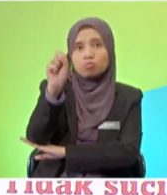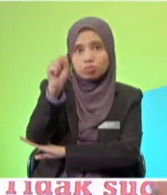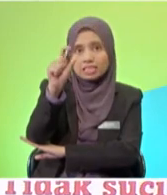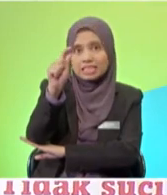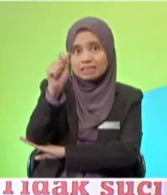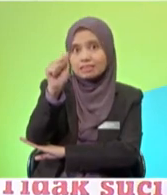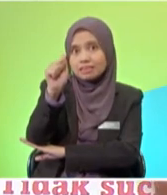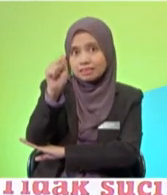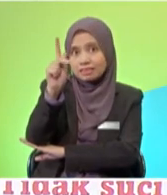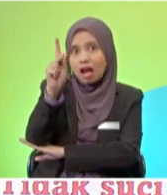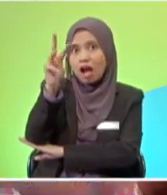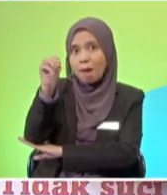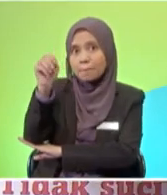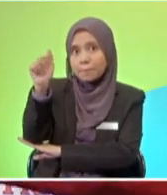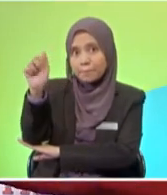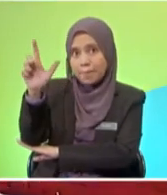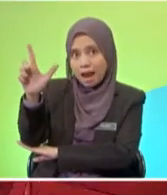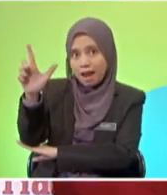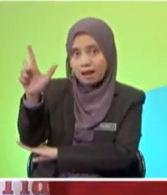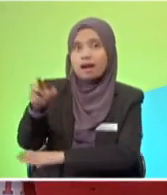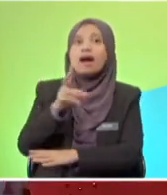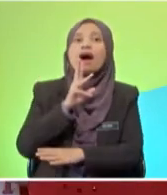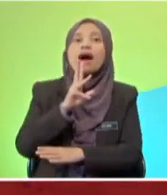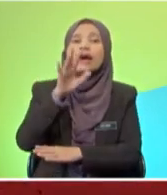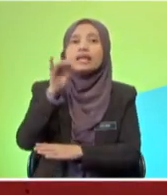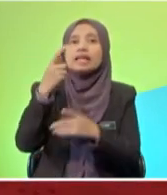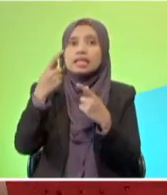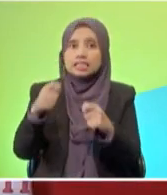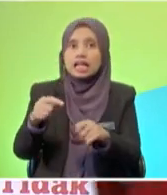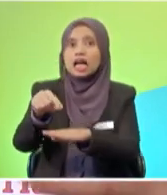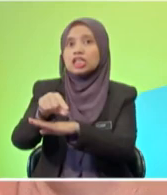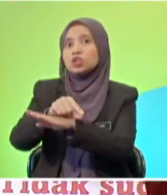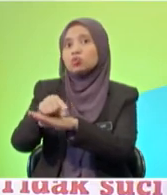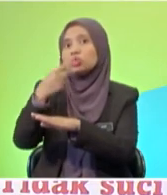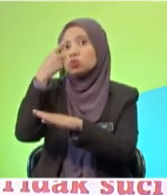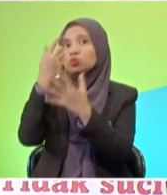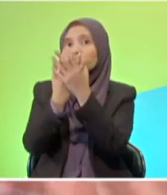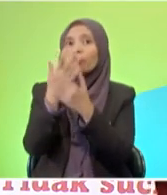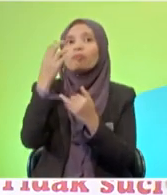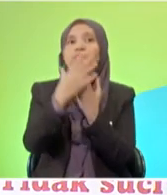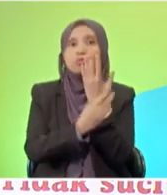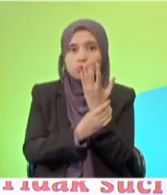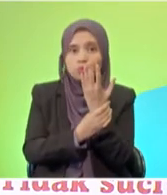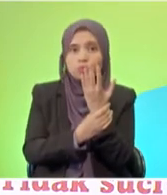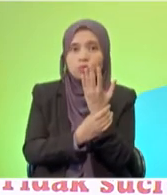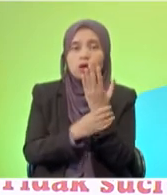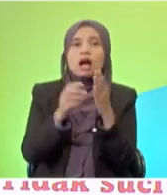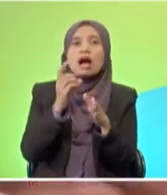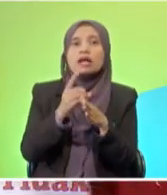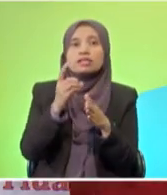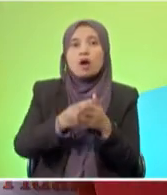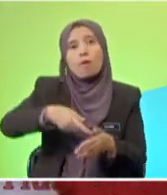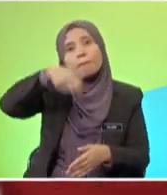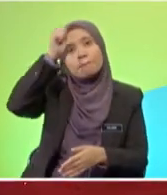nih Okelah air yang telah digunakan untuk berwudhu atau mandi wajib Oke